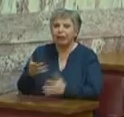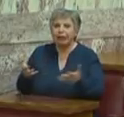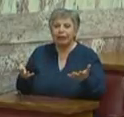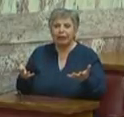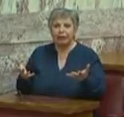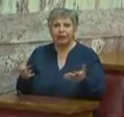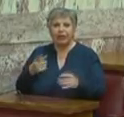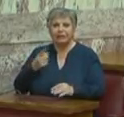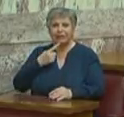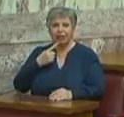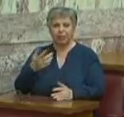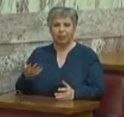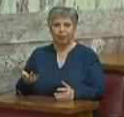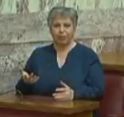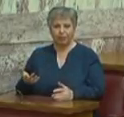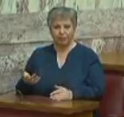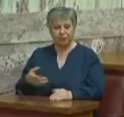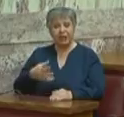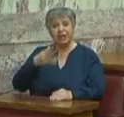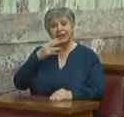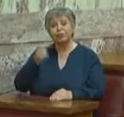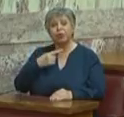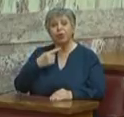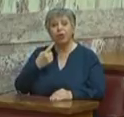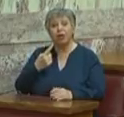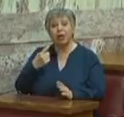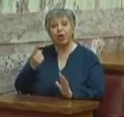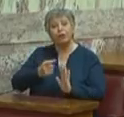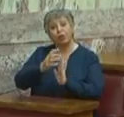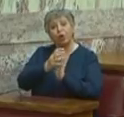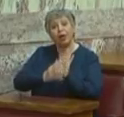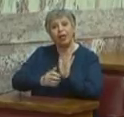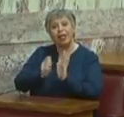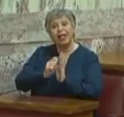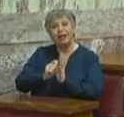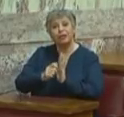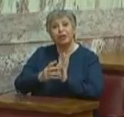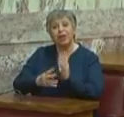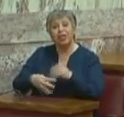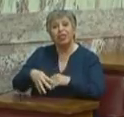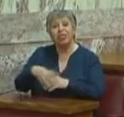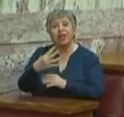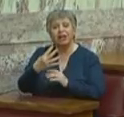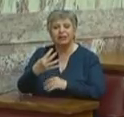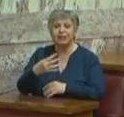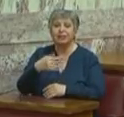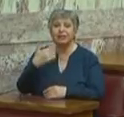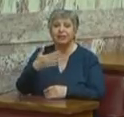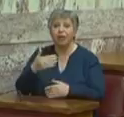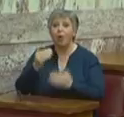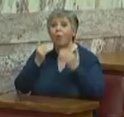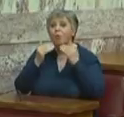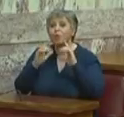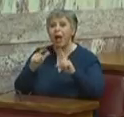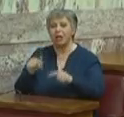συνάδελφοι, το έγγραφο αυτό χρονολογείται στις 14 Πέμπτου του 2008,